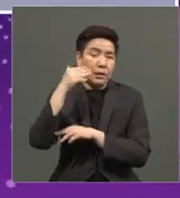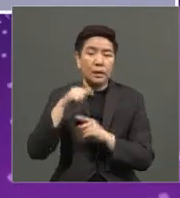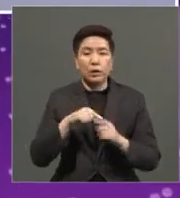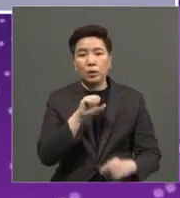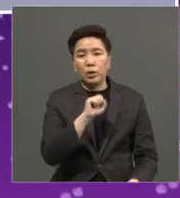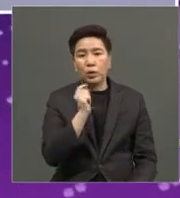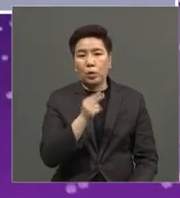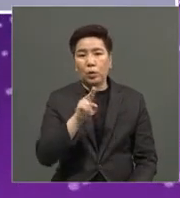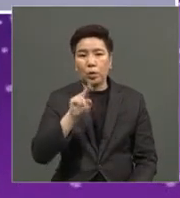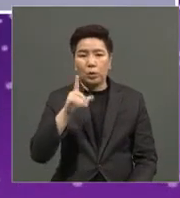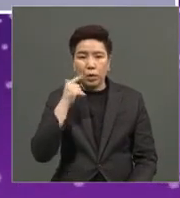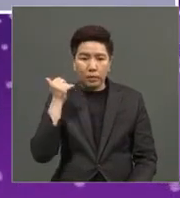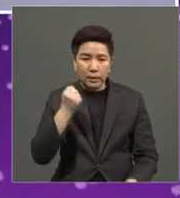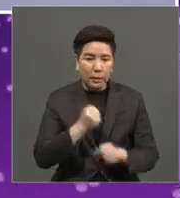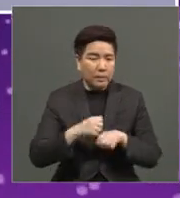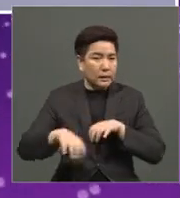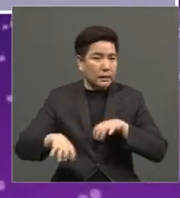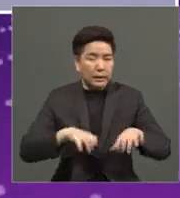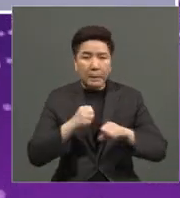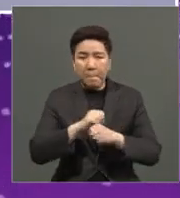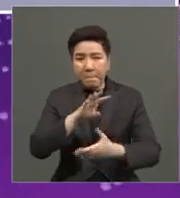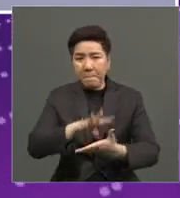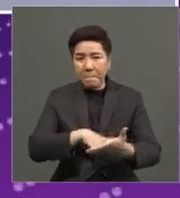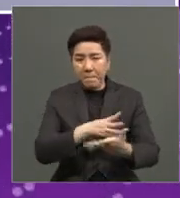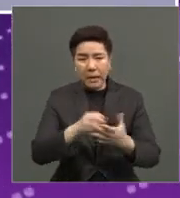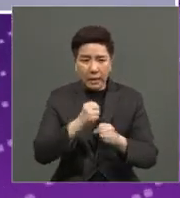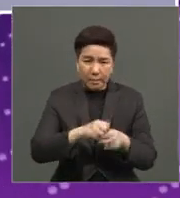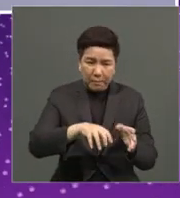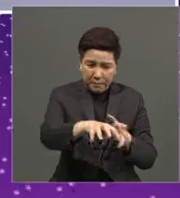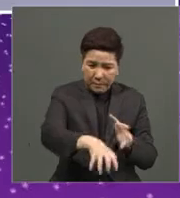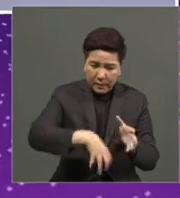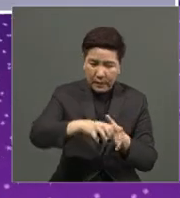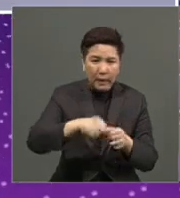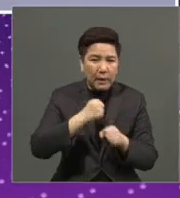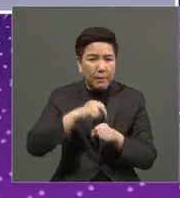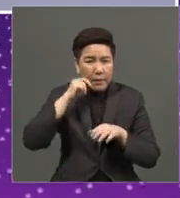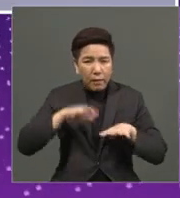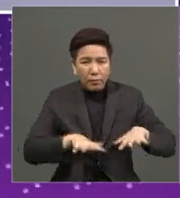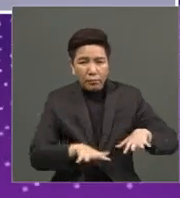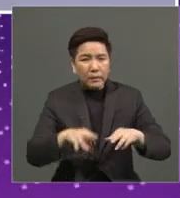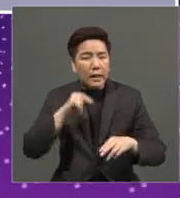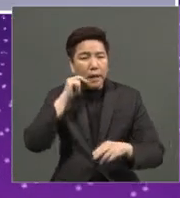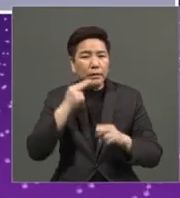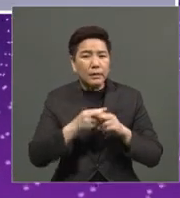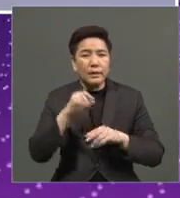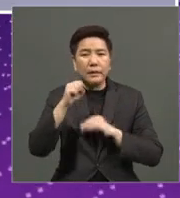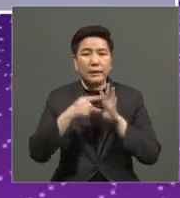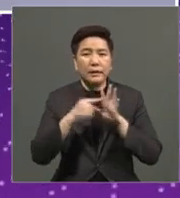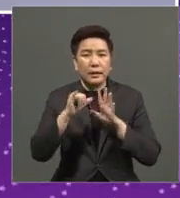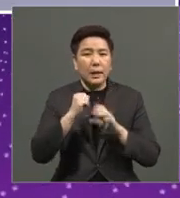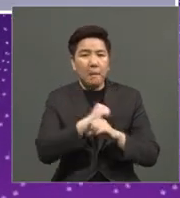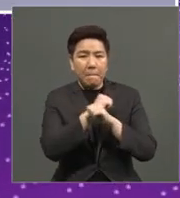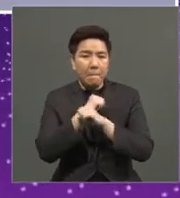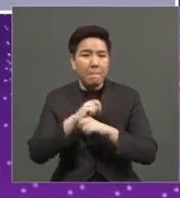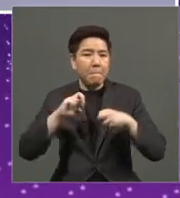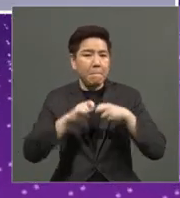สทนชอันนี้มีการจัดเตรียมทำแผนในการขุดลอกแล้วก็ปรับปรุงแม่น้ำสายนะครับเพื่อเป็นการป้องกันและ